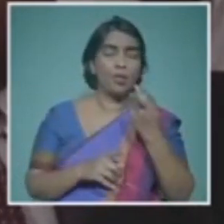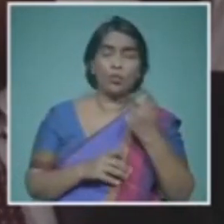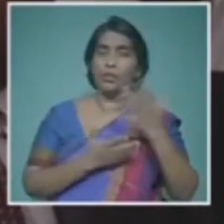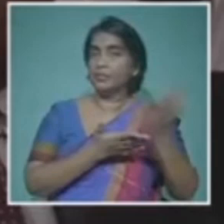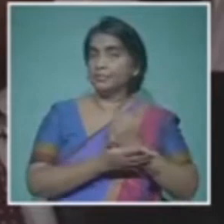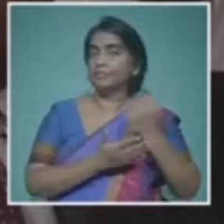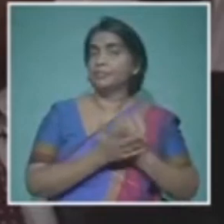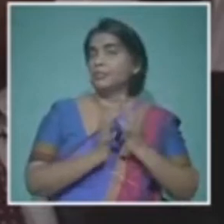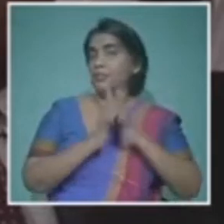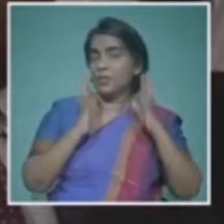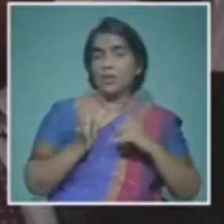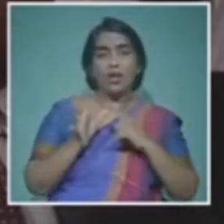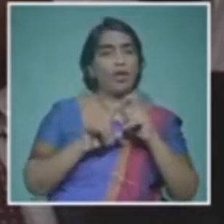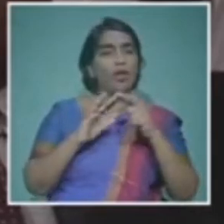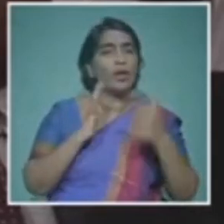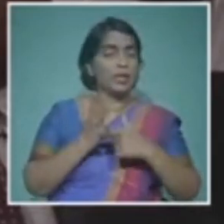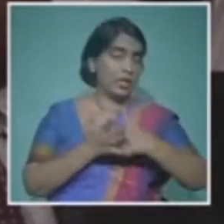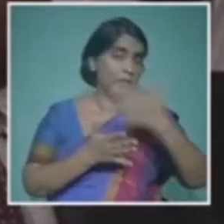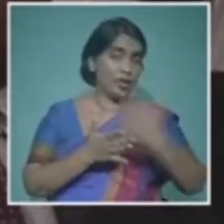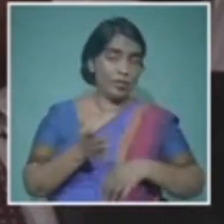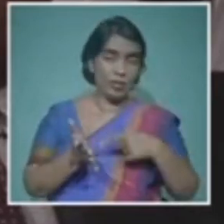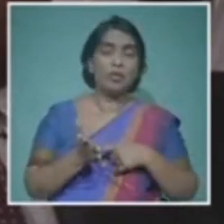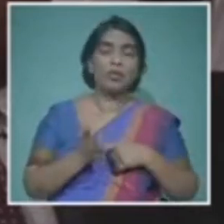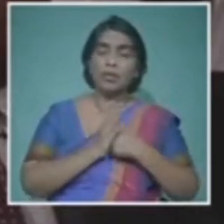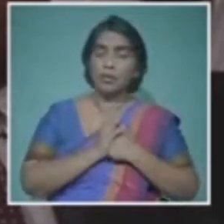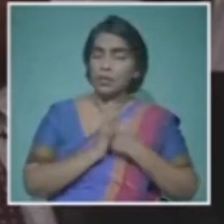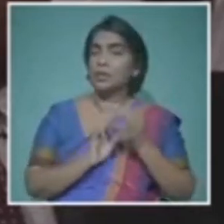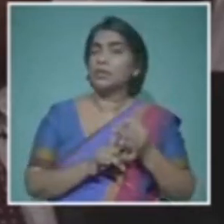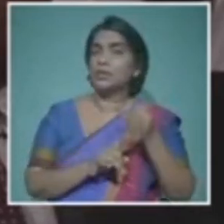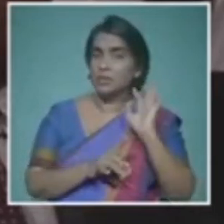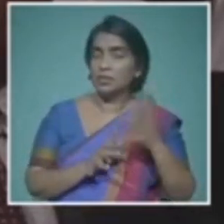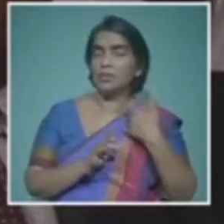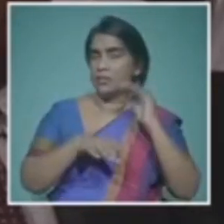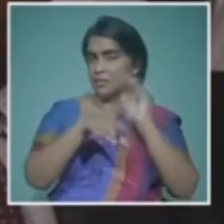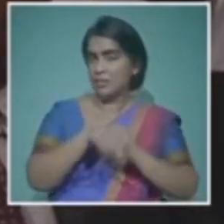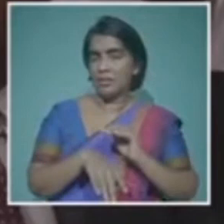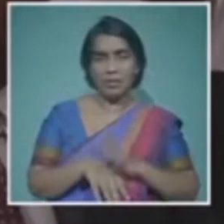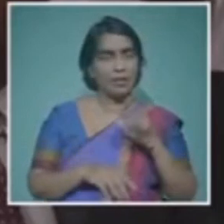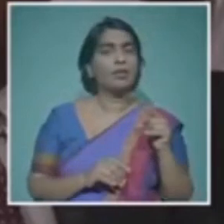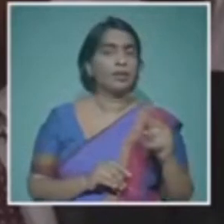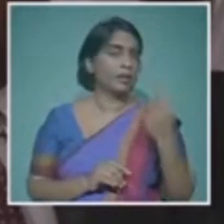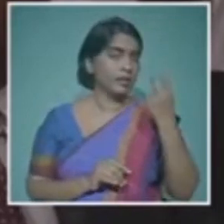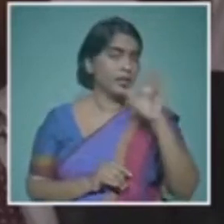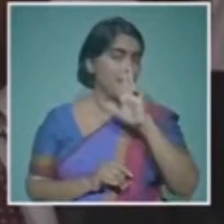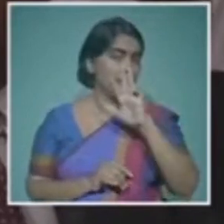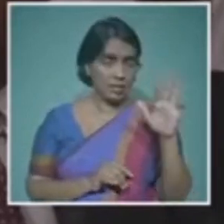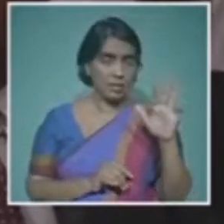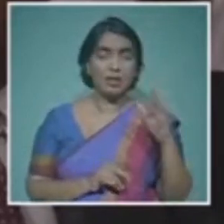ගණදෙනු ගණනාවක් මේ විගණකාධිපති වාර්තාව තුළ ගරු සභාපතිතුමනි අනාවරණය කරනවා.